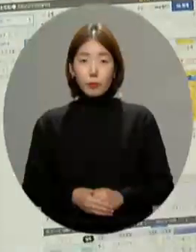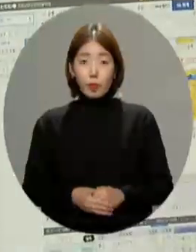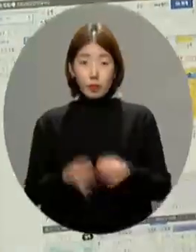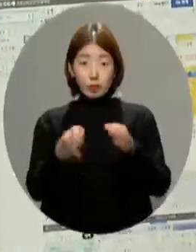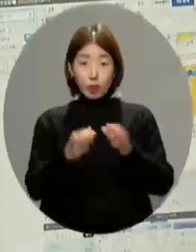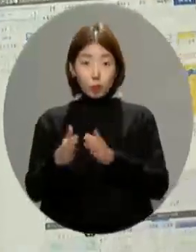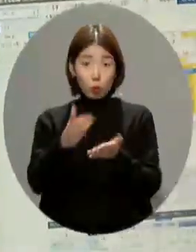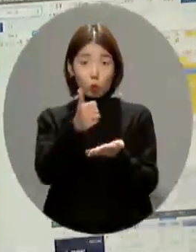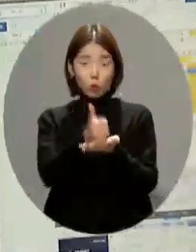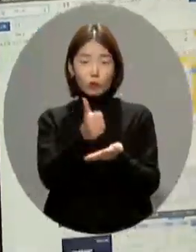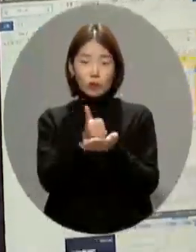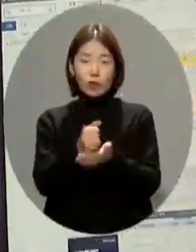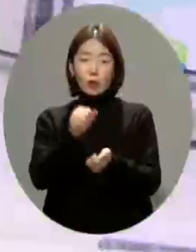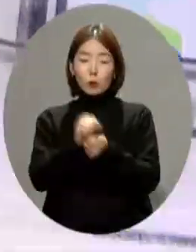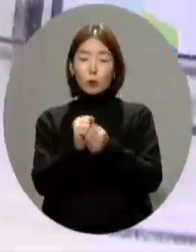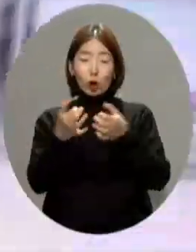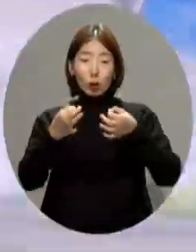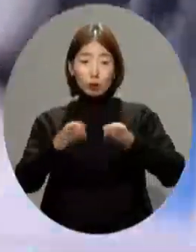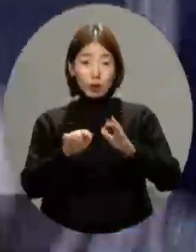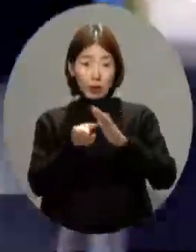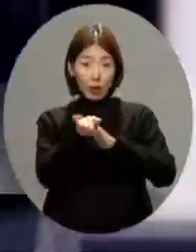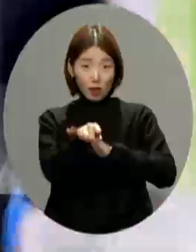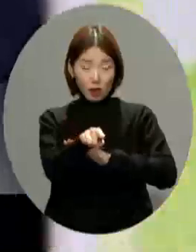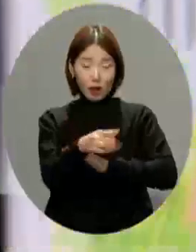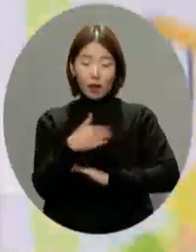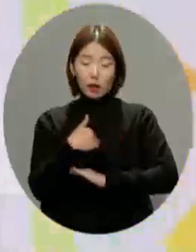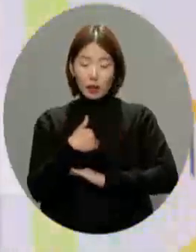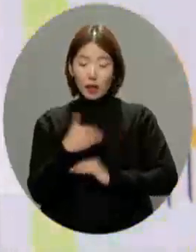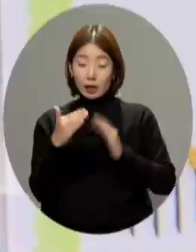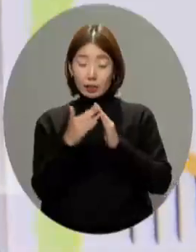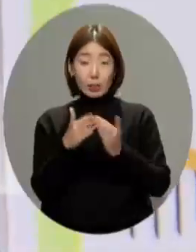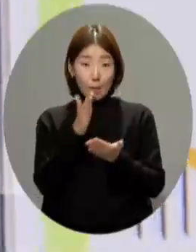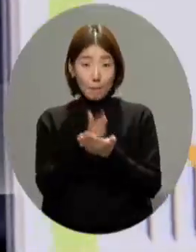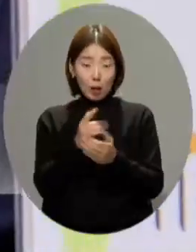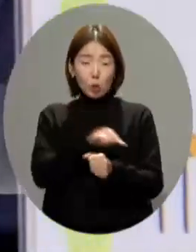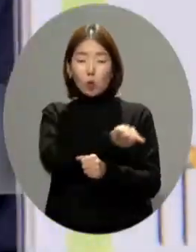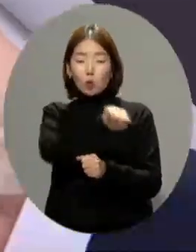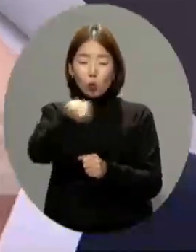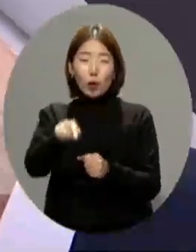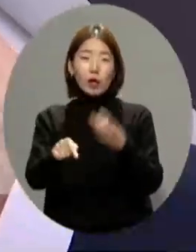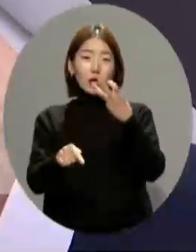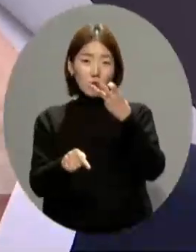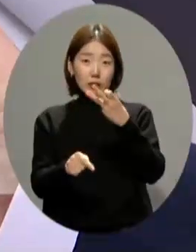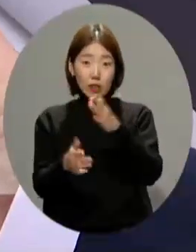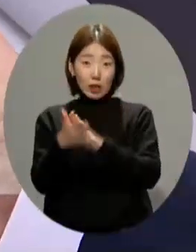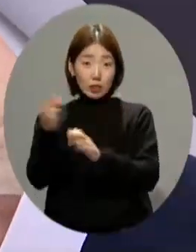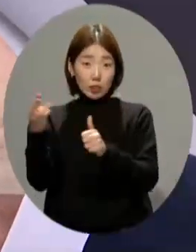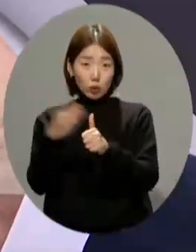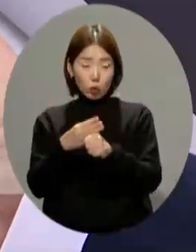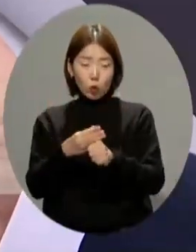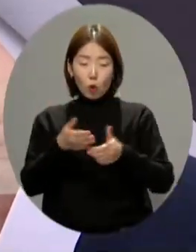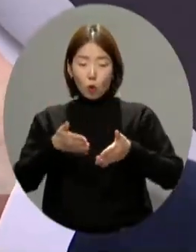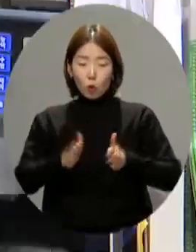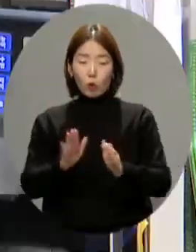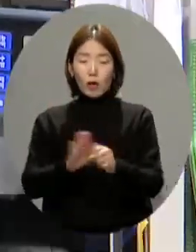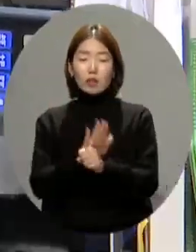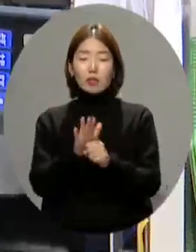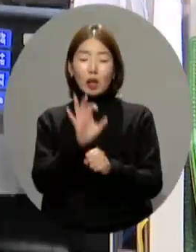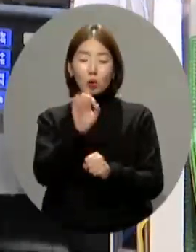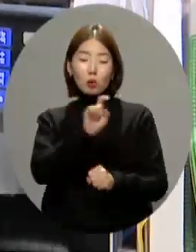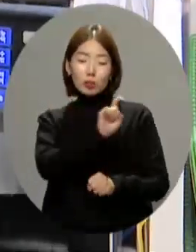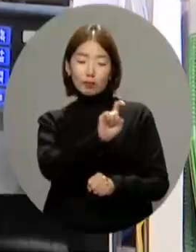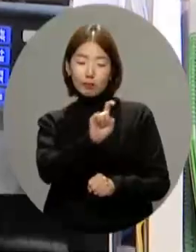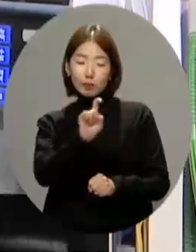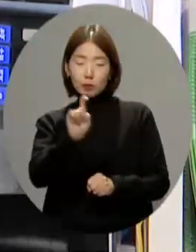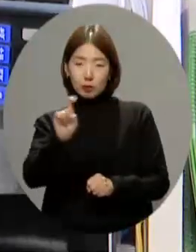김관영 전북도지사가 농협은행 창구에 앉아 자신의 주소지가 아닌 도내 13개 시군에 고향사랑 기부금 10만